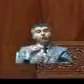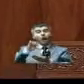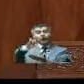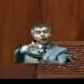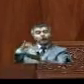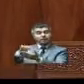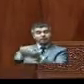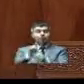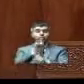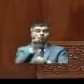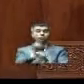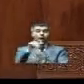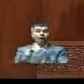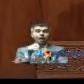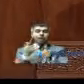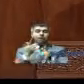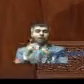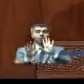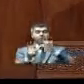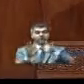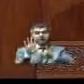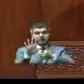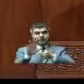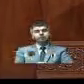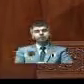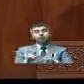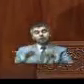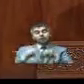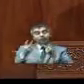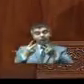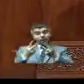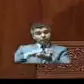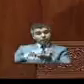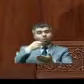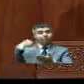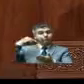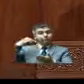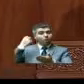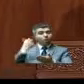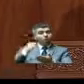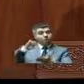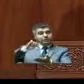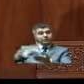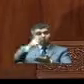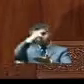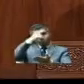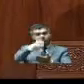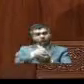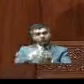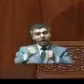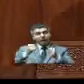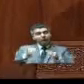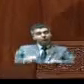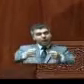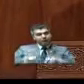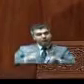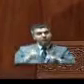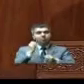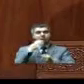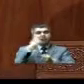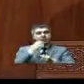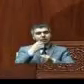هي 22 إقليم اللي كتشمل على 1205 دوار 60 جماعة، وخاصة